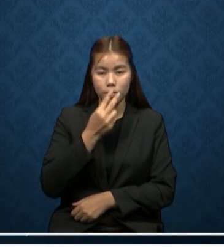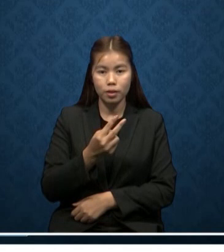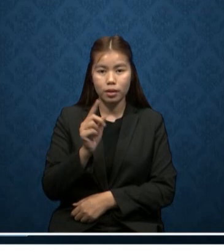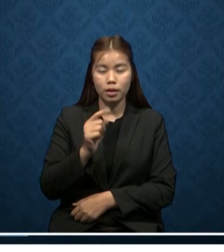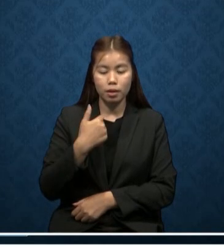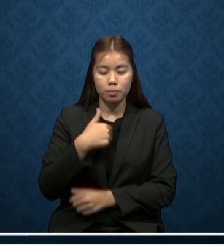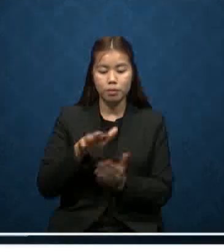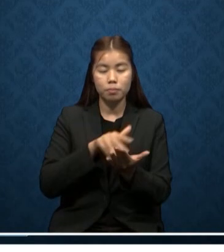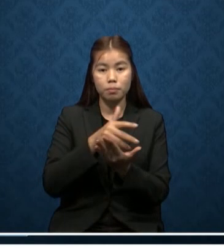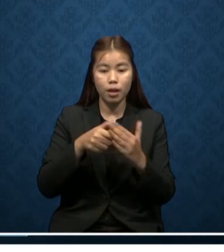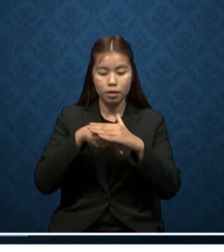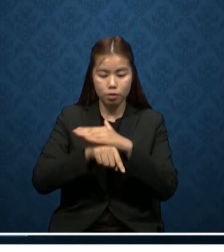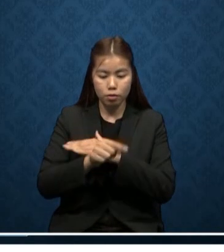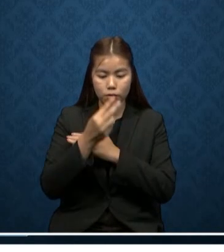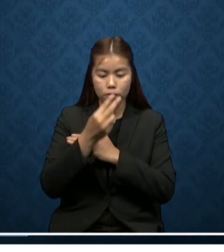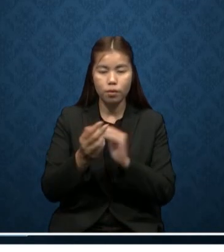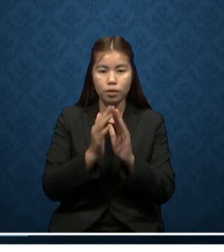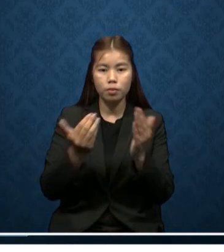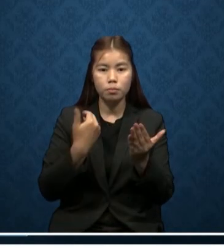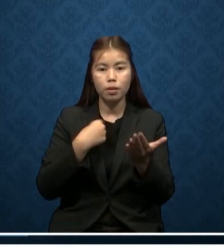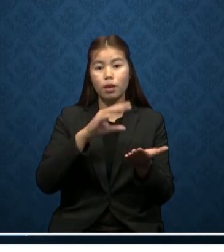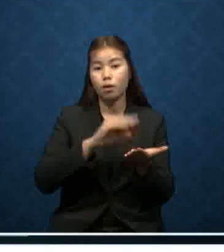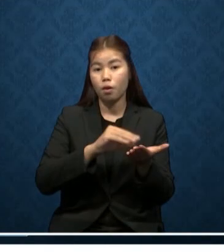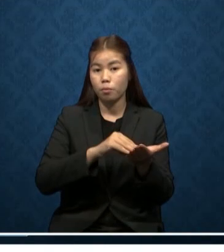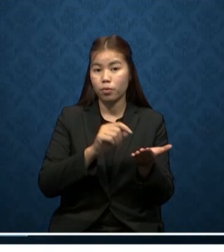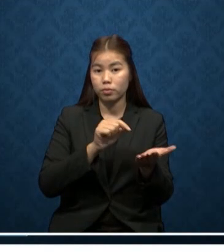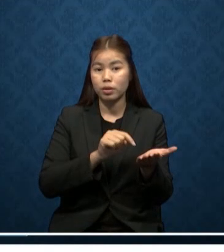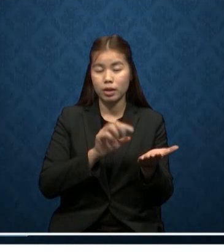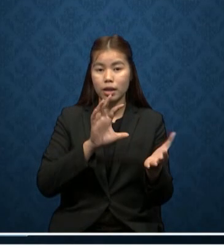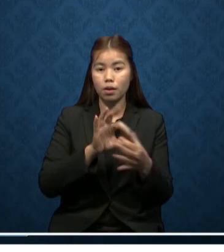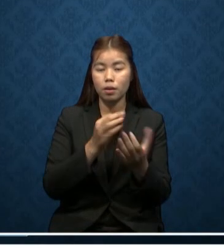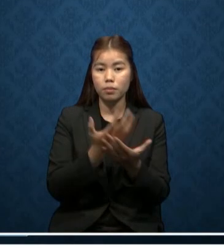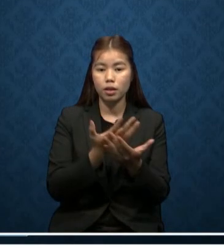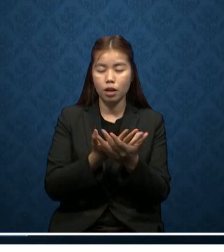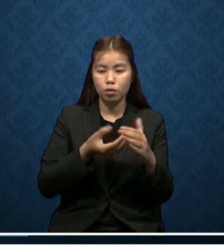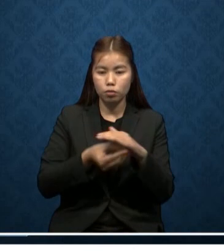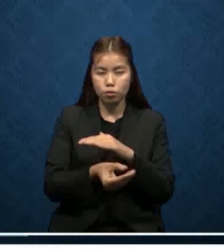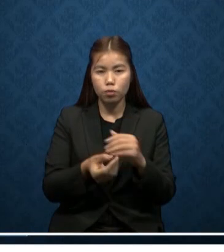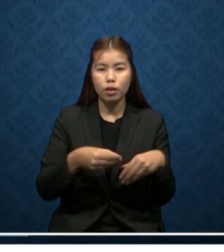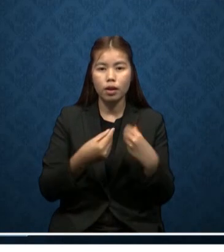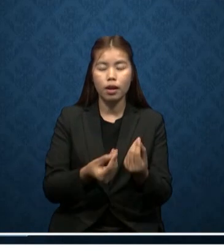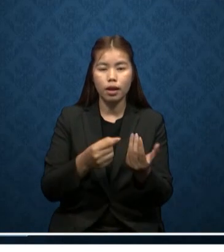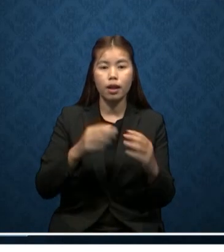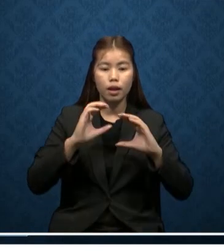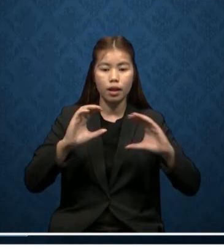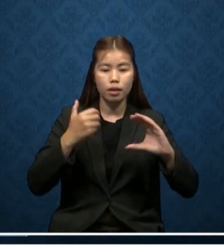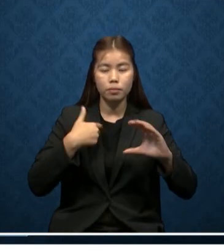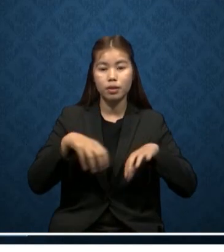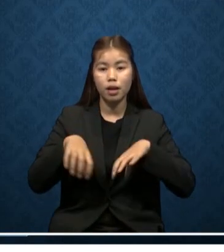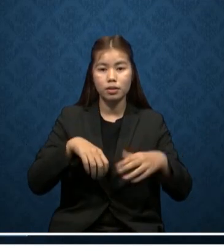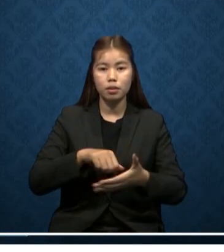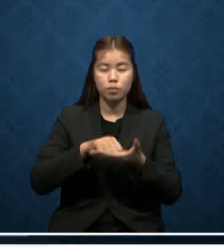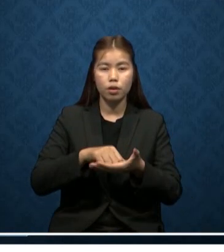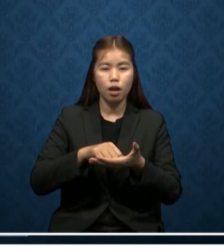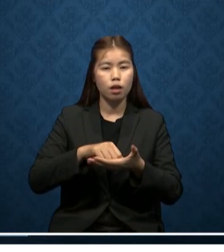แผนย่อยเนี้ยมันขาดข้อมูลการลงทุนรวมของภาครัฐในการจัดบริการสาธาณะทั้ง